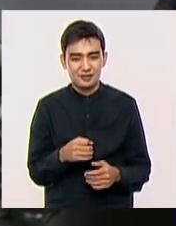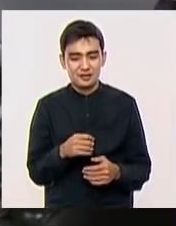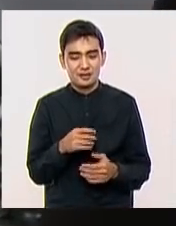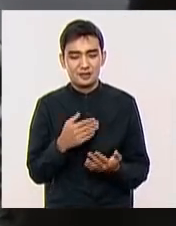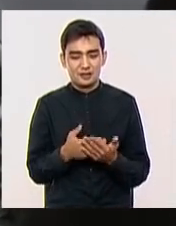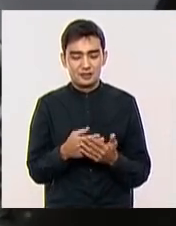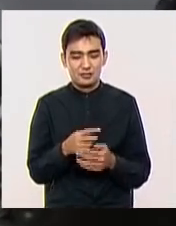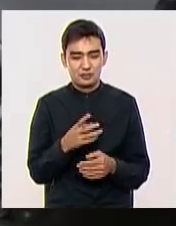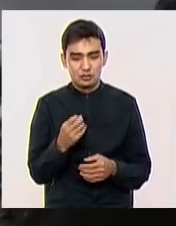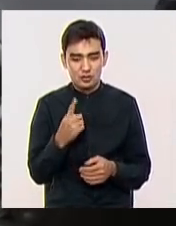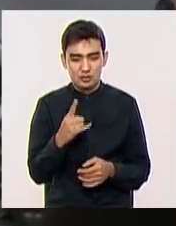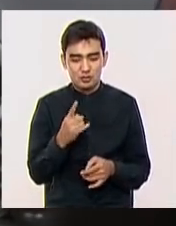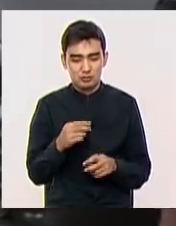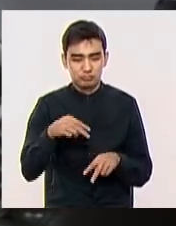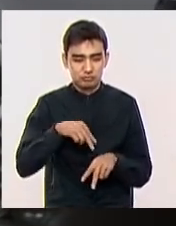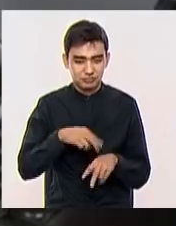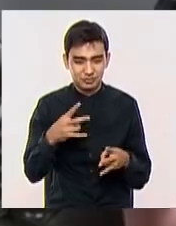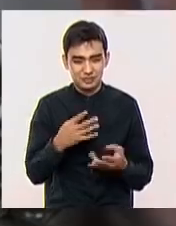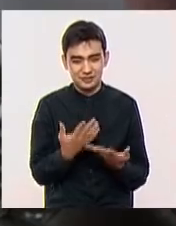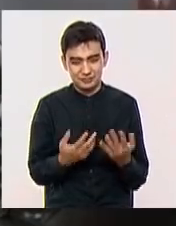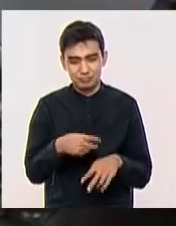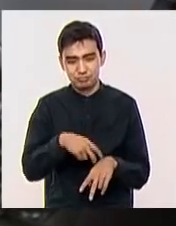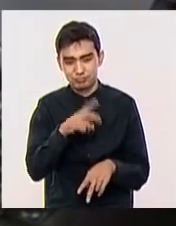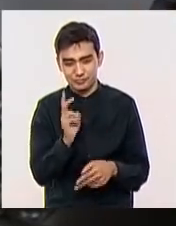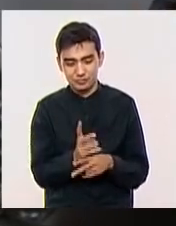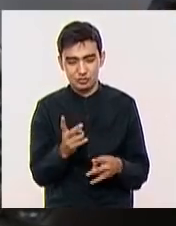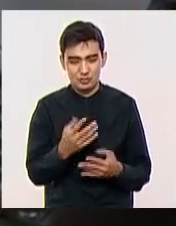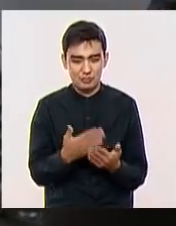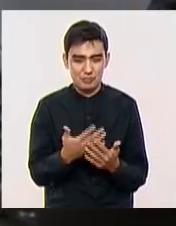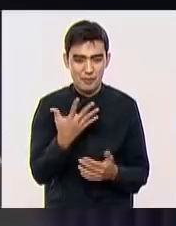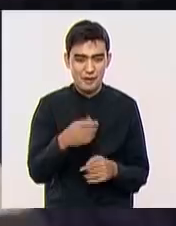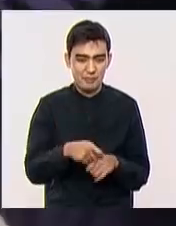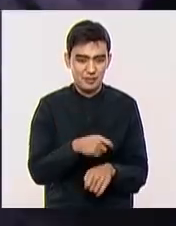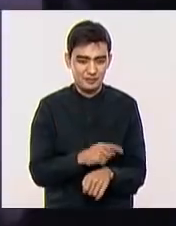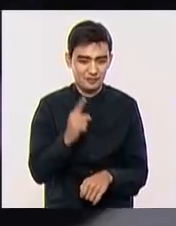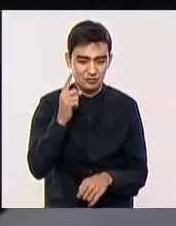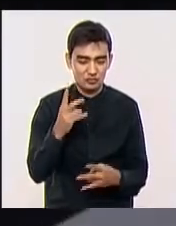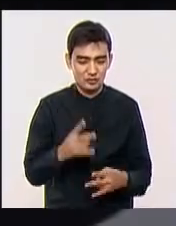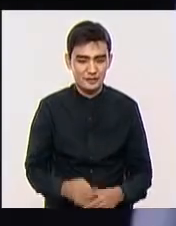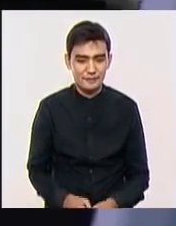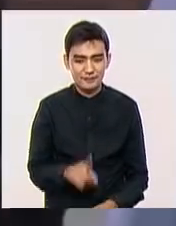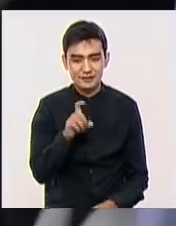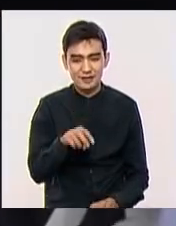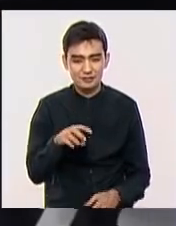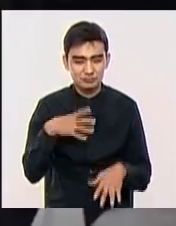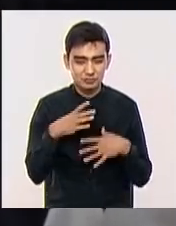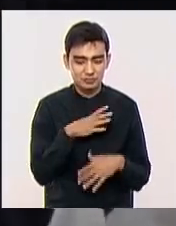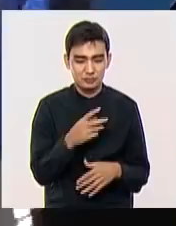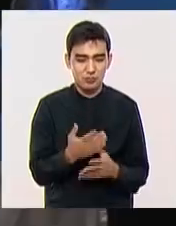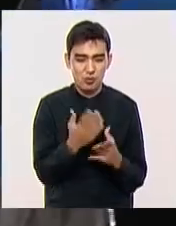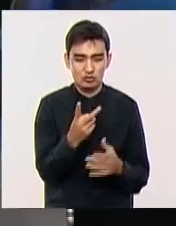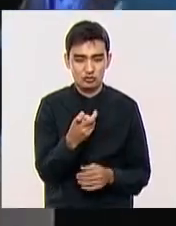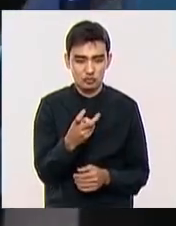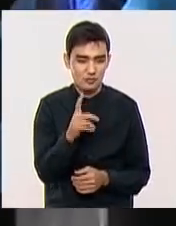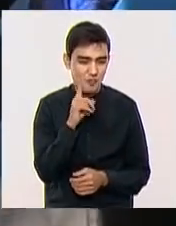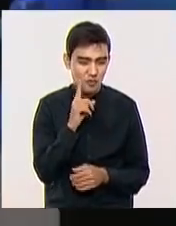них должен встать еще ребенок и сделать какое-то сальто. Нужна высота хотя бы 5 метров. В зале занимались больше 200 юных